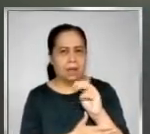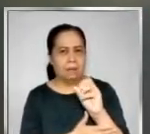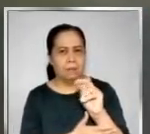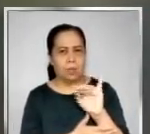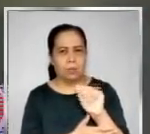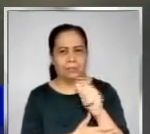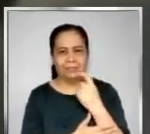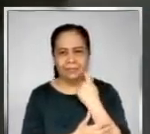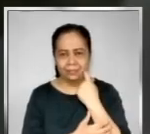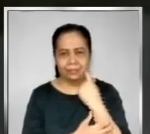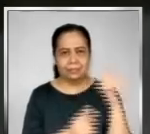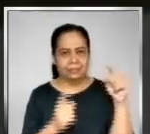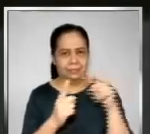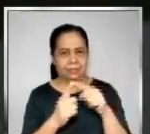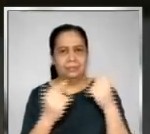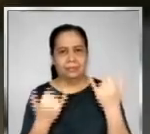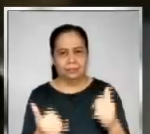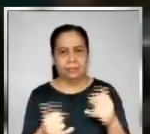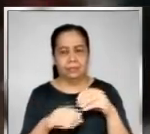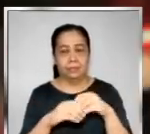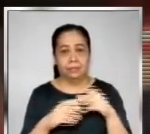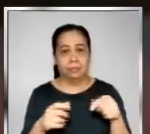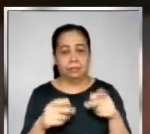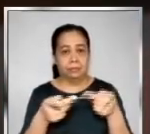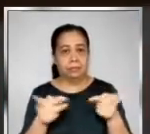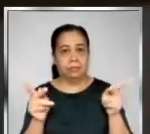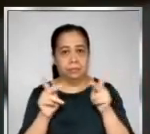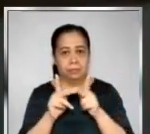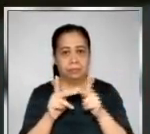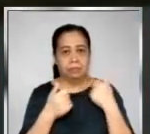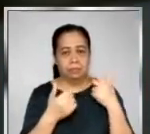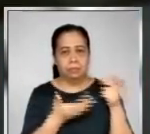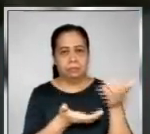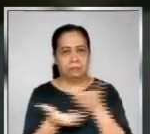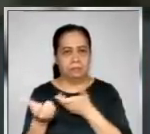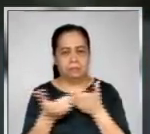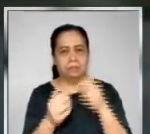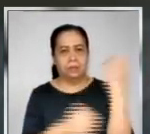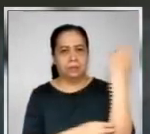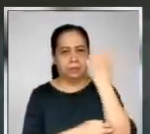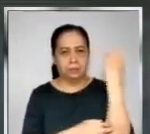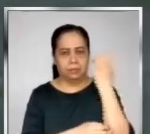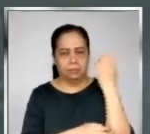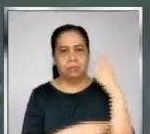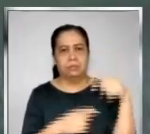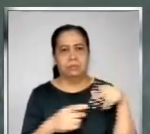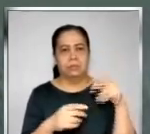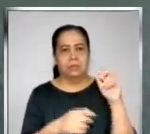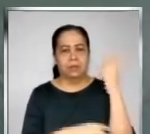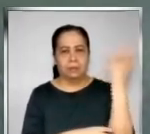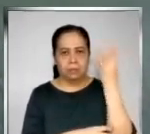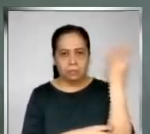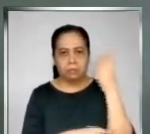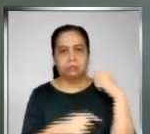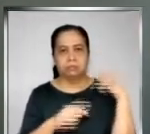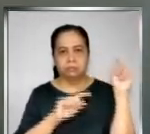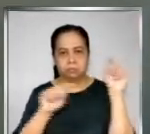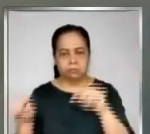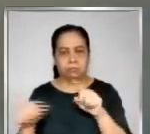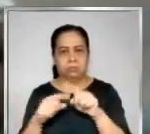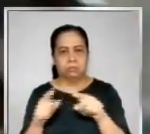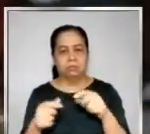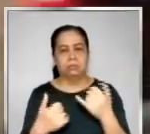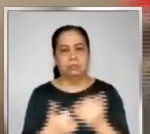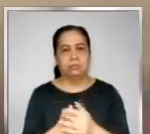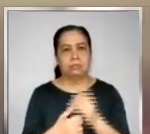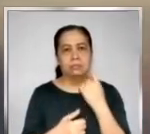pa sa loob ng compound yung mga bumbero at ilang mga emergency units pati na yung mga ambulansya. Bagamat kanina sinabi medyo humupa na yung masangsang